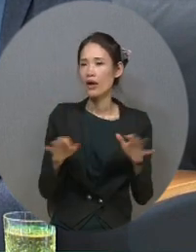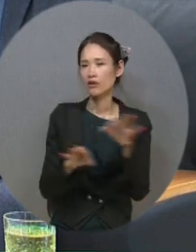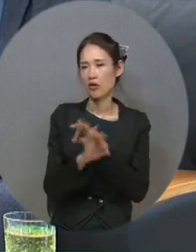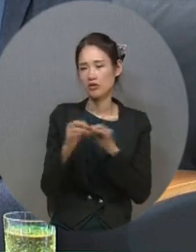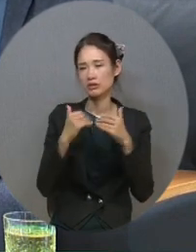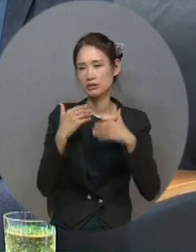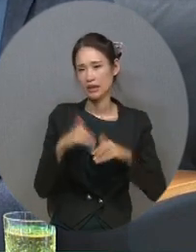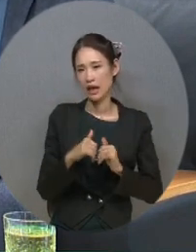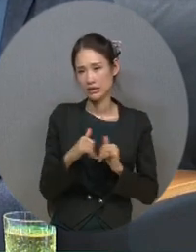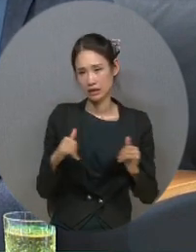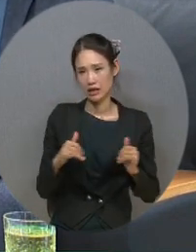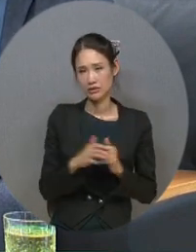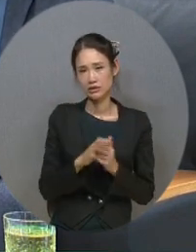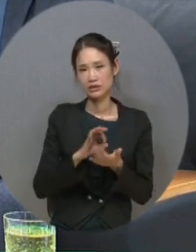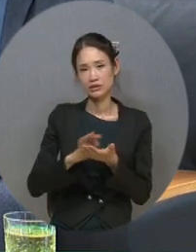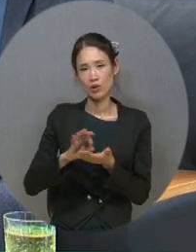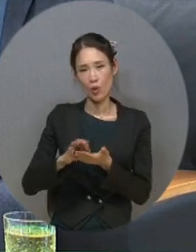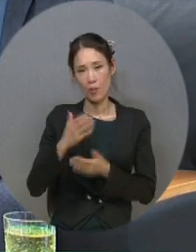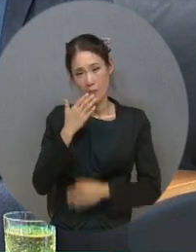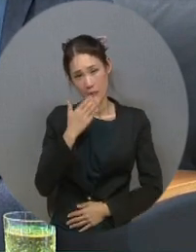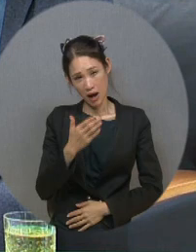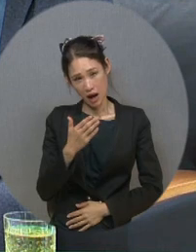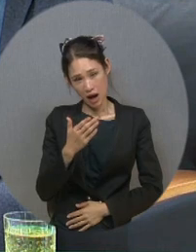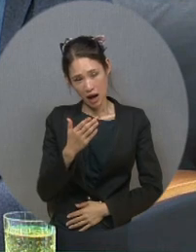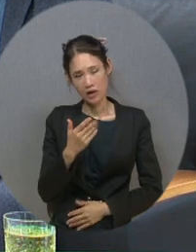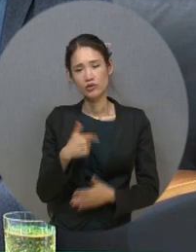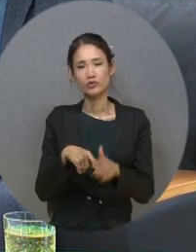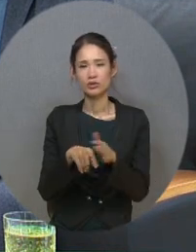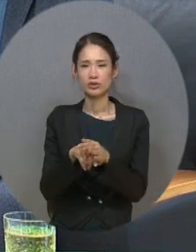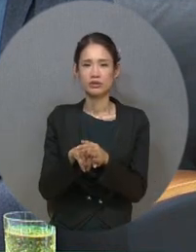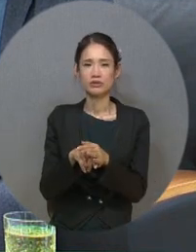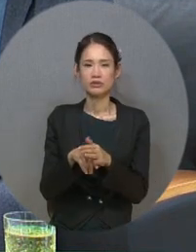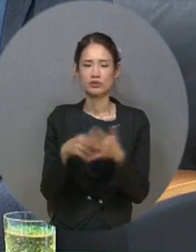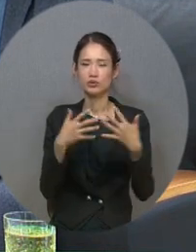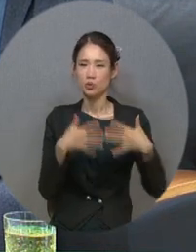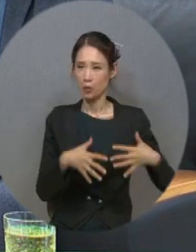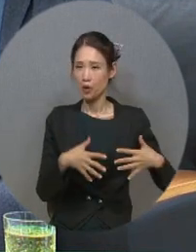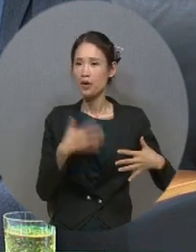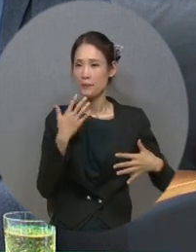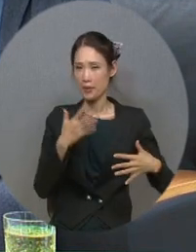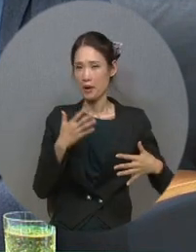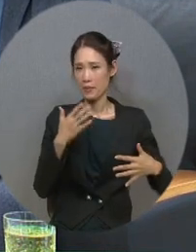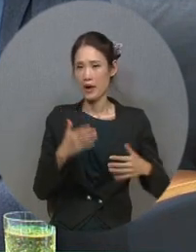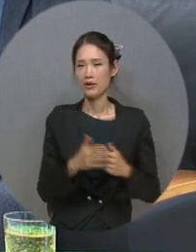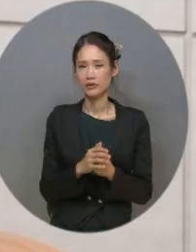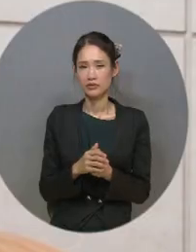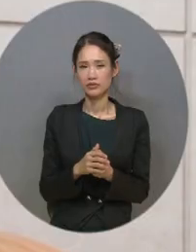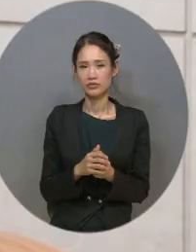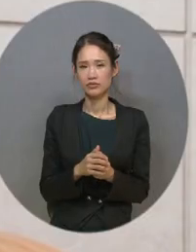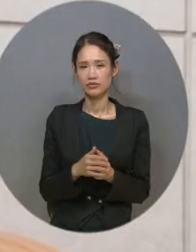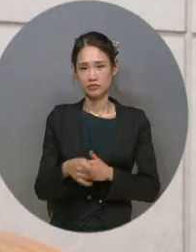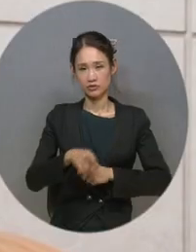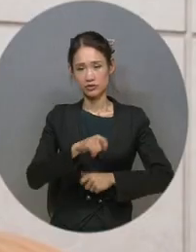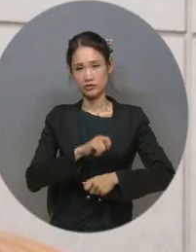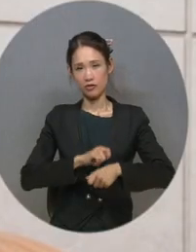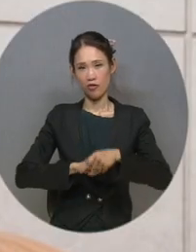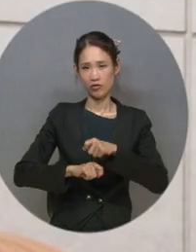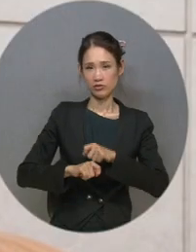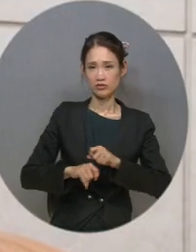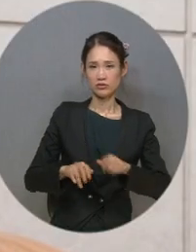약자들이 이용할 수 있는 그런 여건이 된다. 이런 차원에서 적극적으로